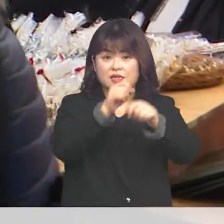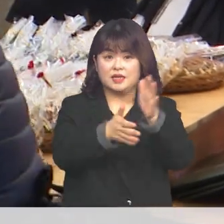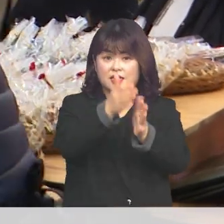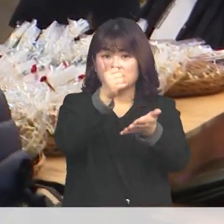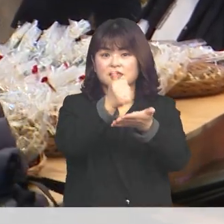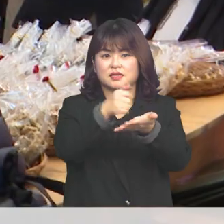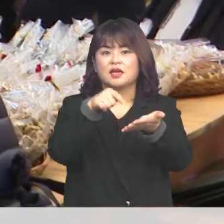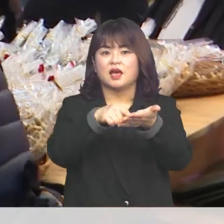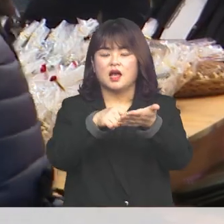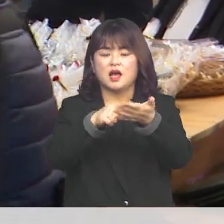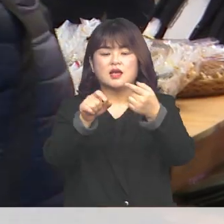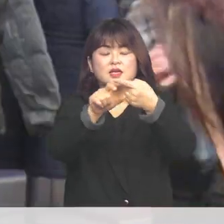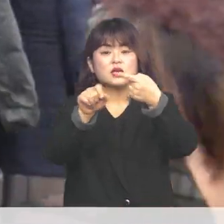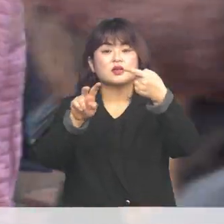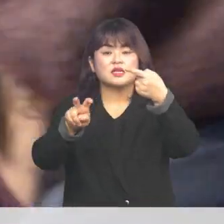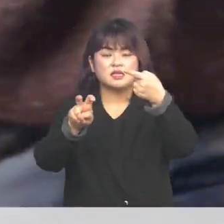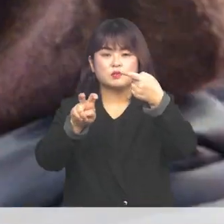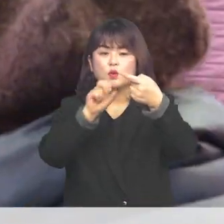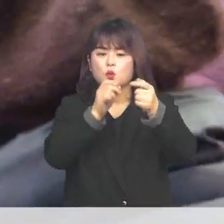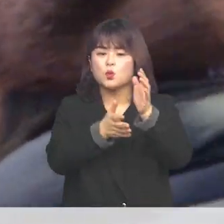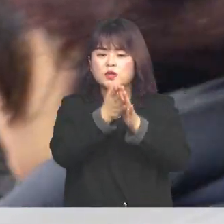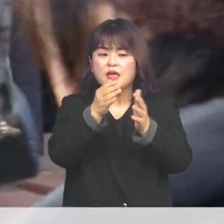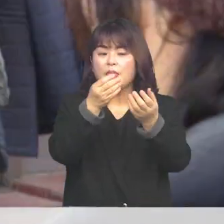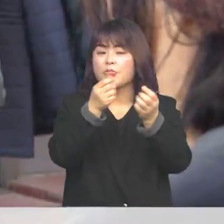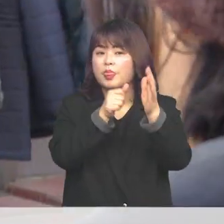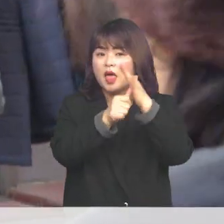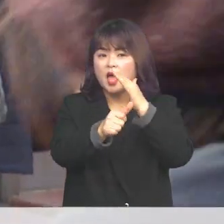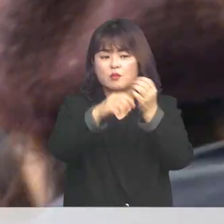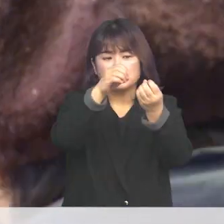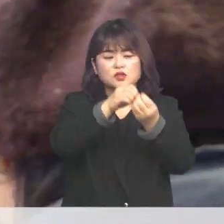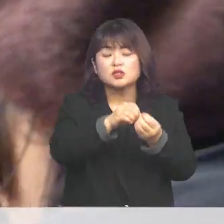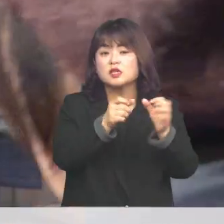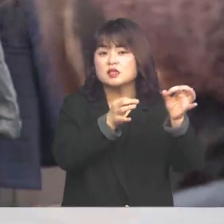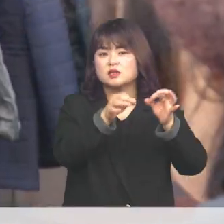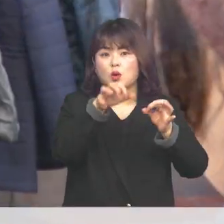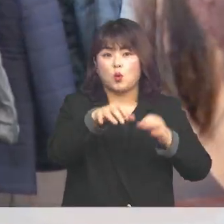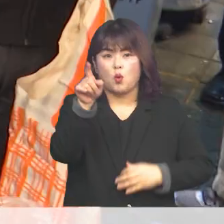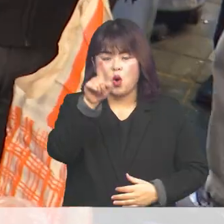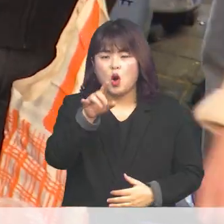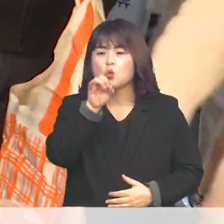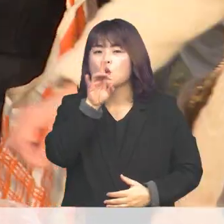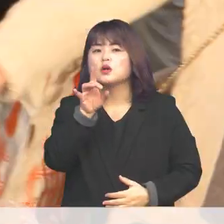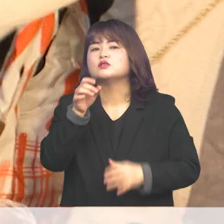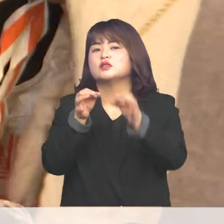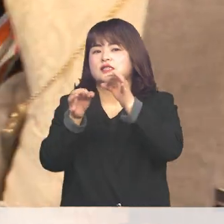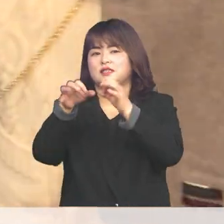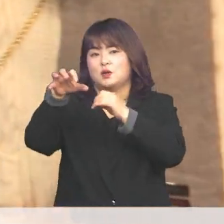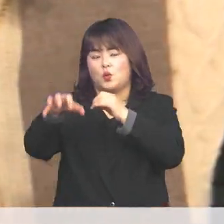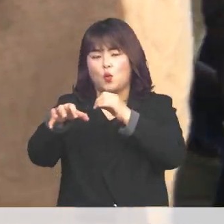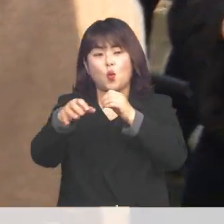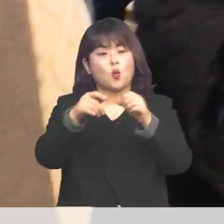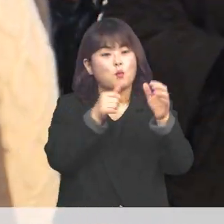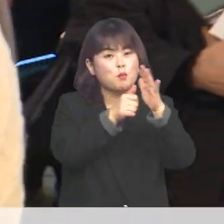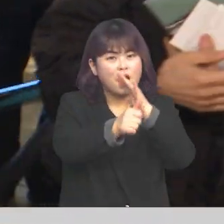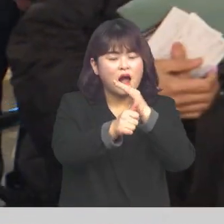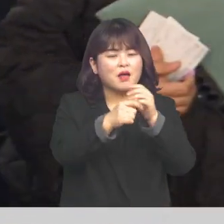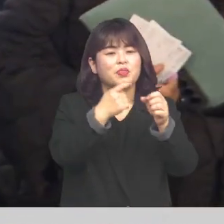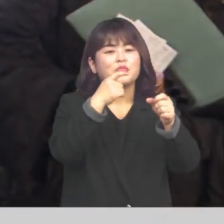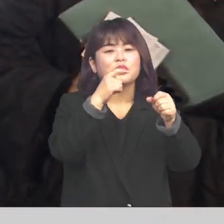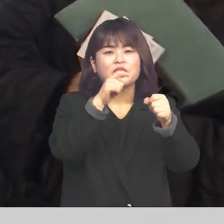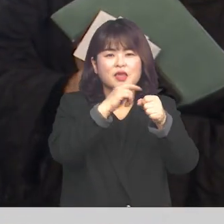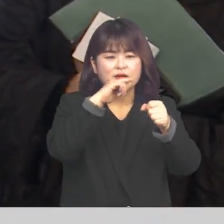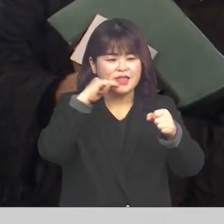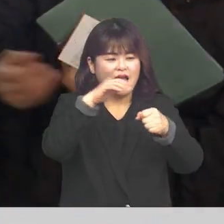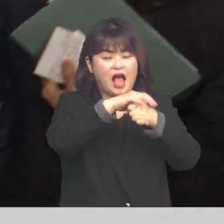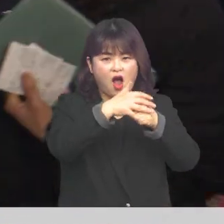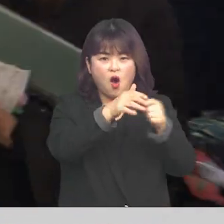이상일 용인특례시장은 지난 20일 용인을 대표하는 전통시장인 용인중앙시장을 방문해 과일과 고기, 떡,